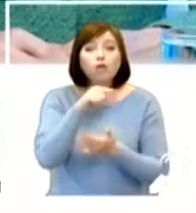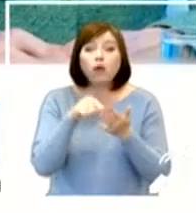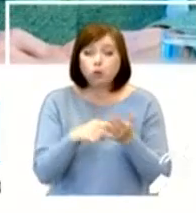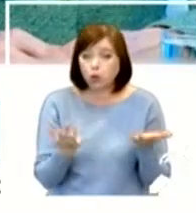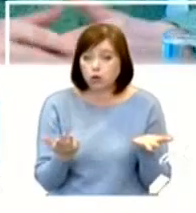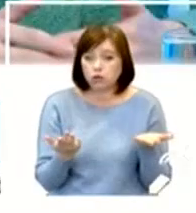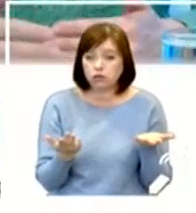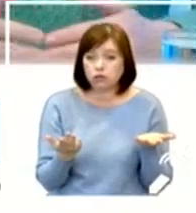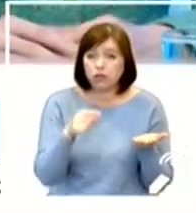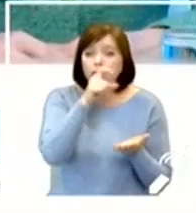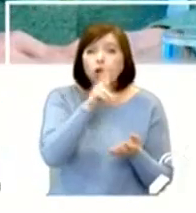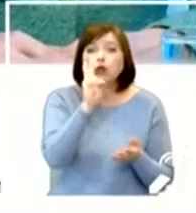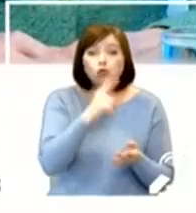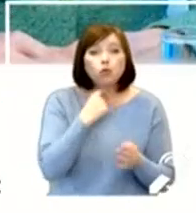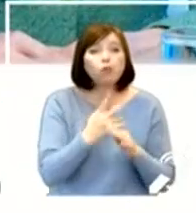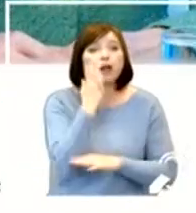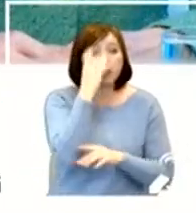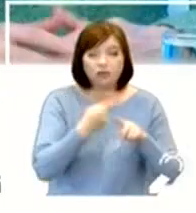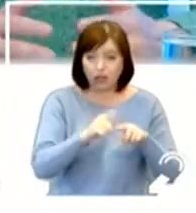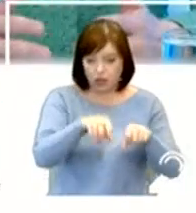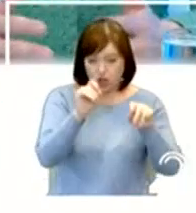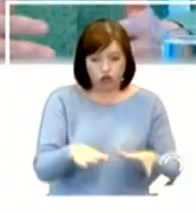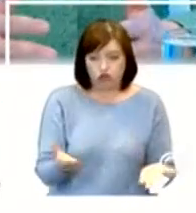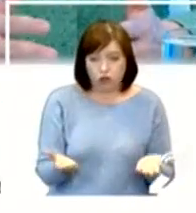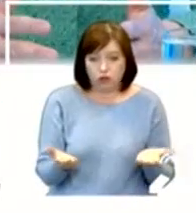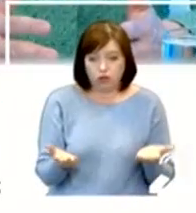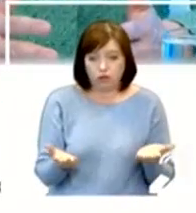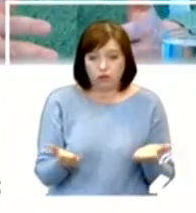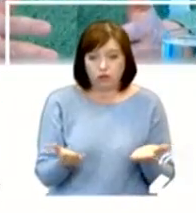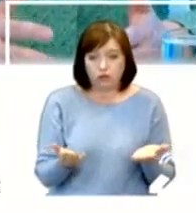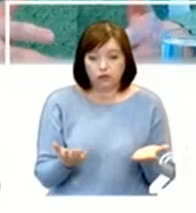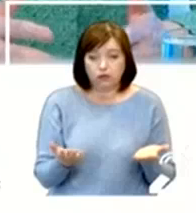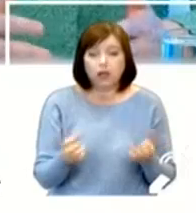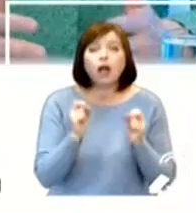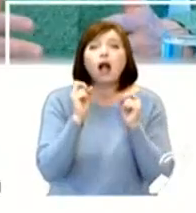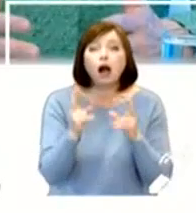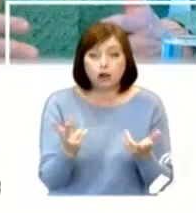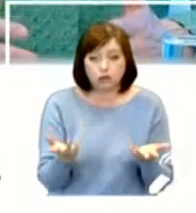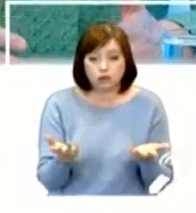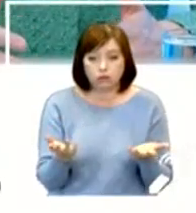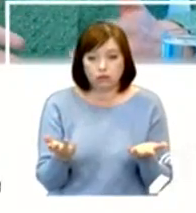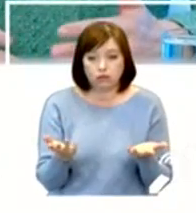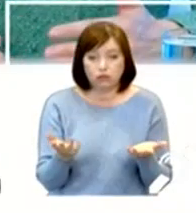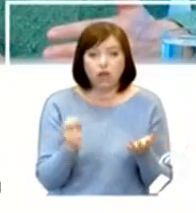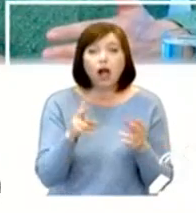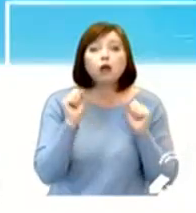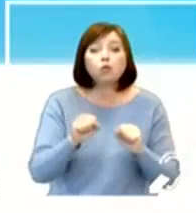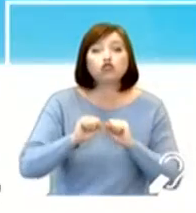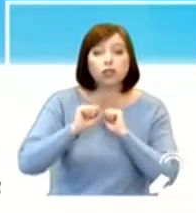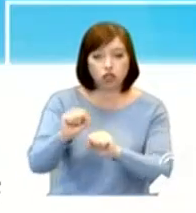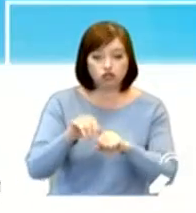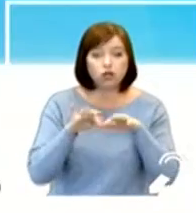au votat această decizie este cum ne protejăm